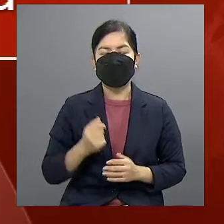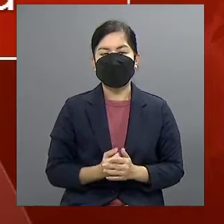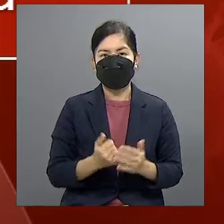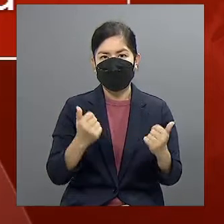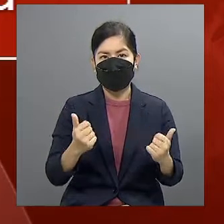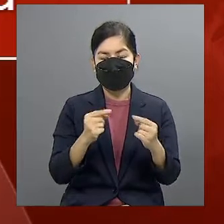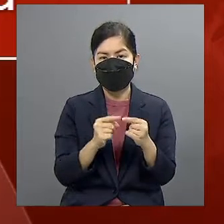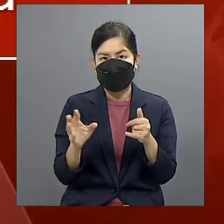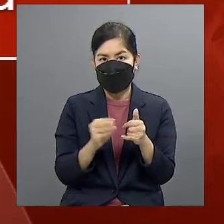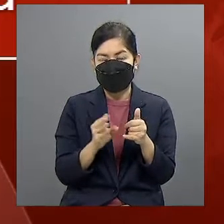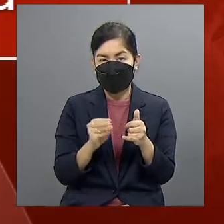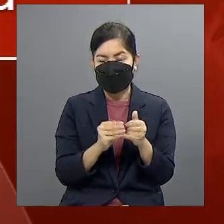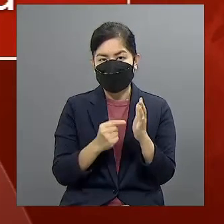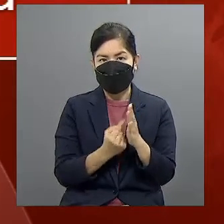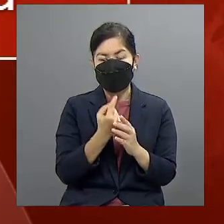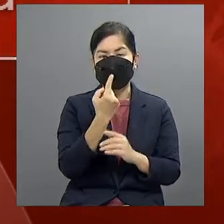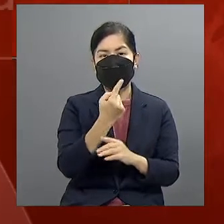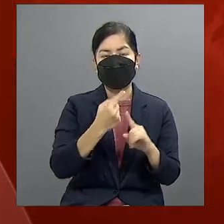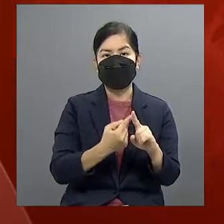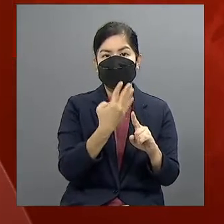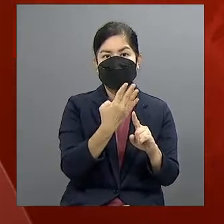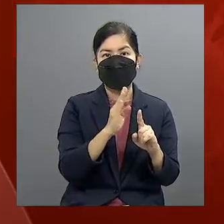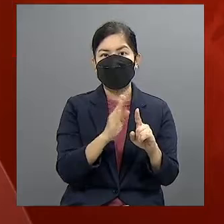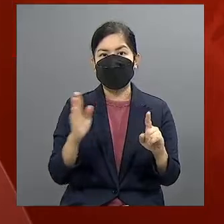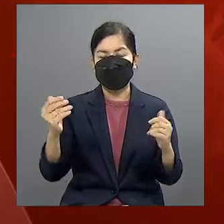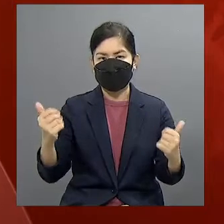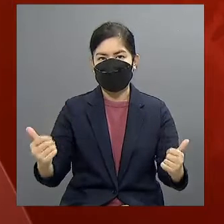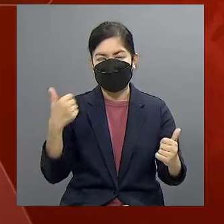แต่วันที่1เมษายนมีทั้งสิ้น